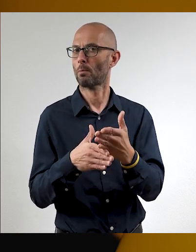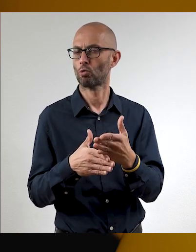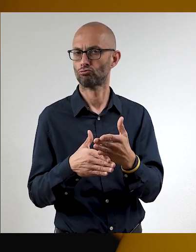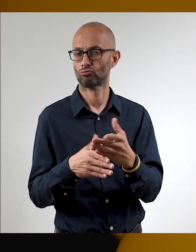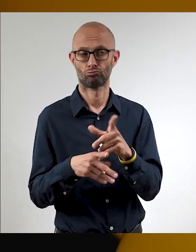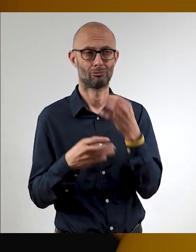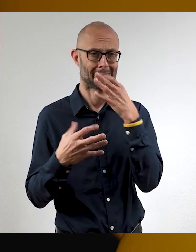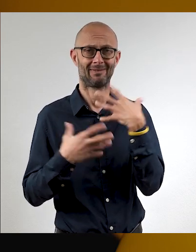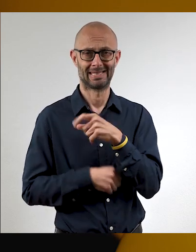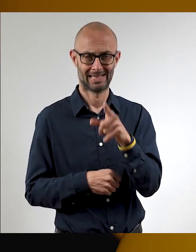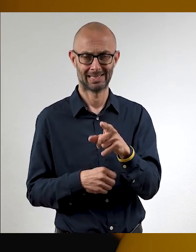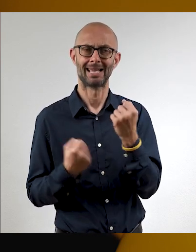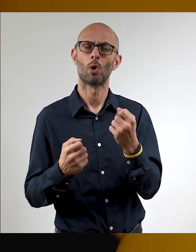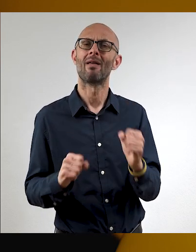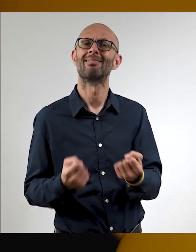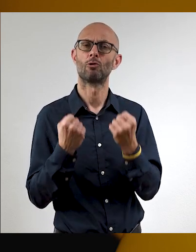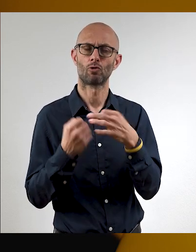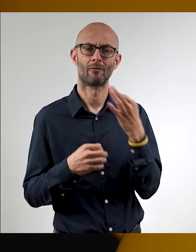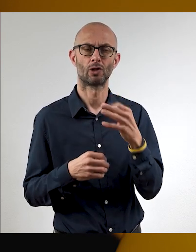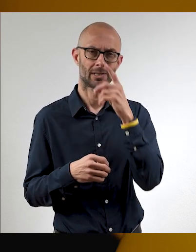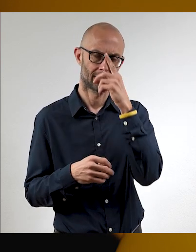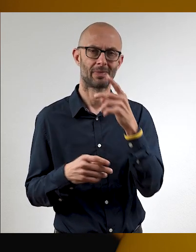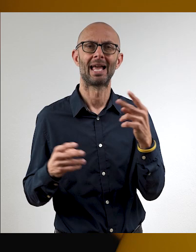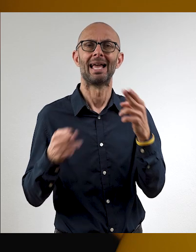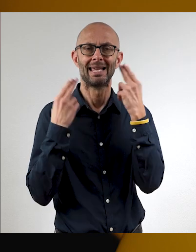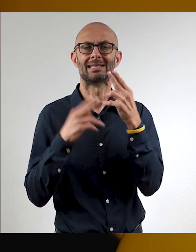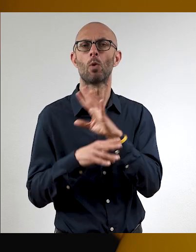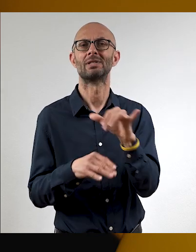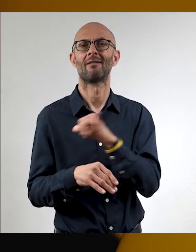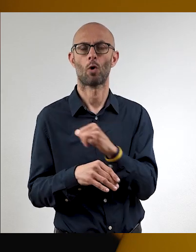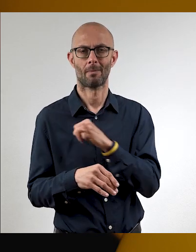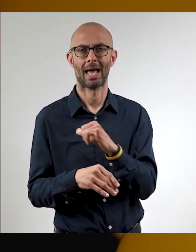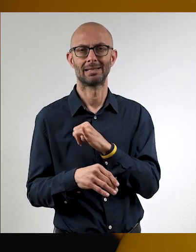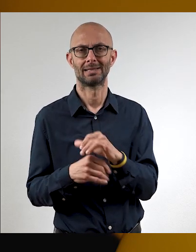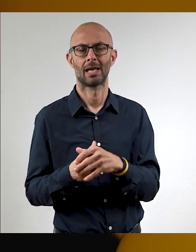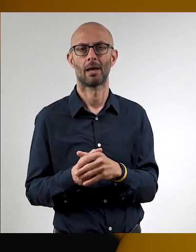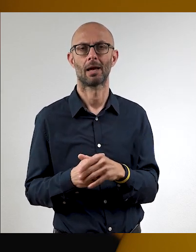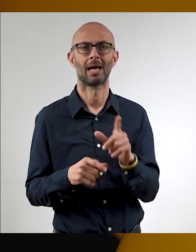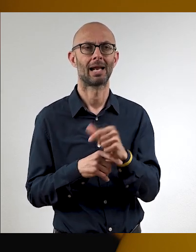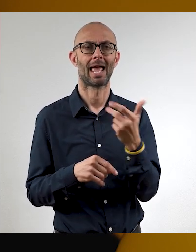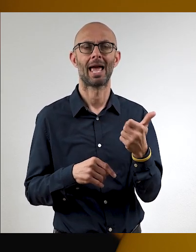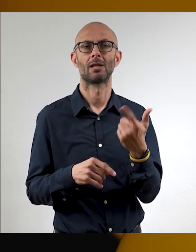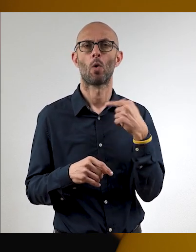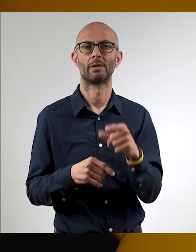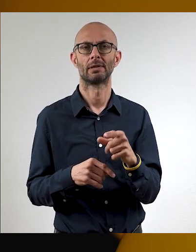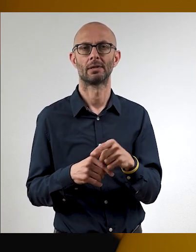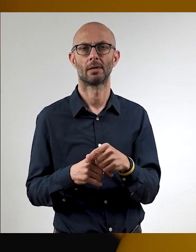Takrat, ko si v stiski, je zelo težko včasih iskati vse informacije, ker